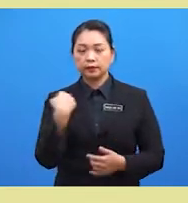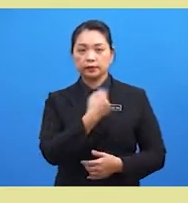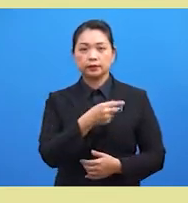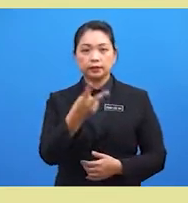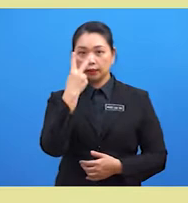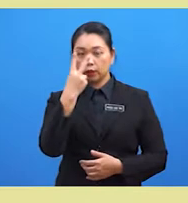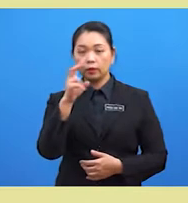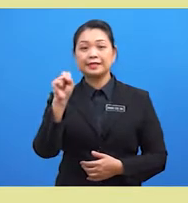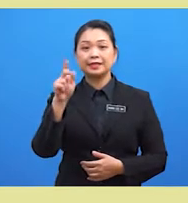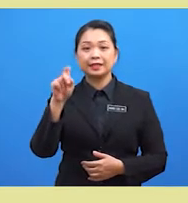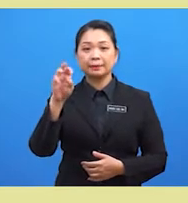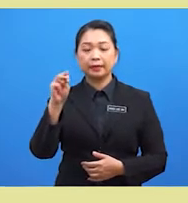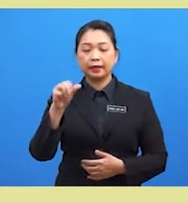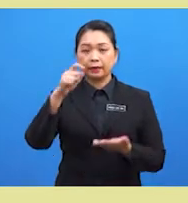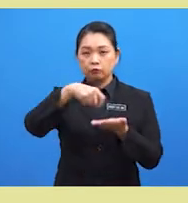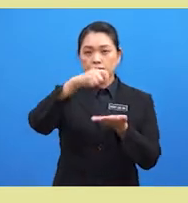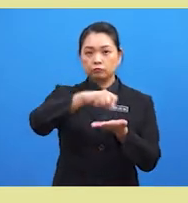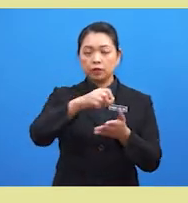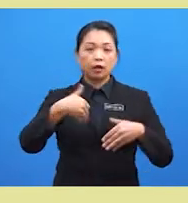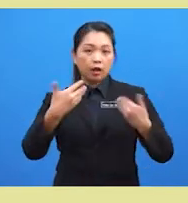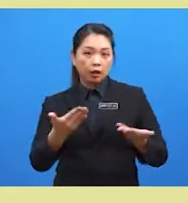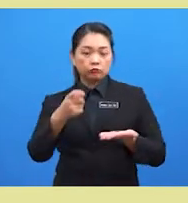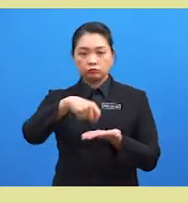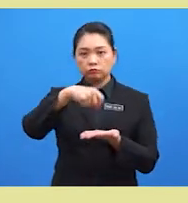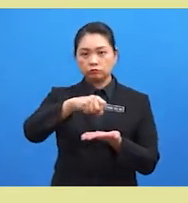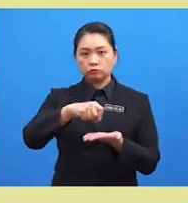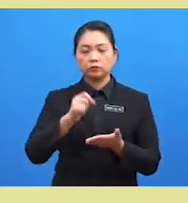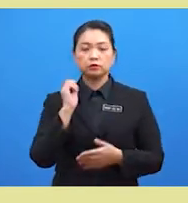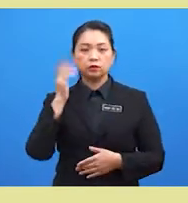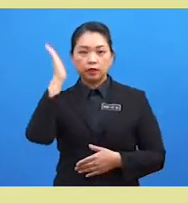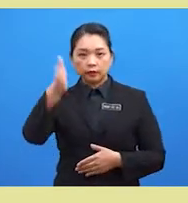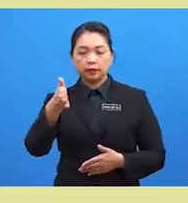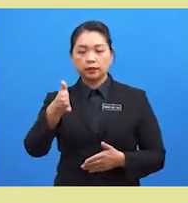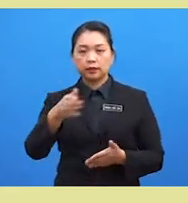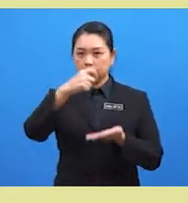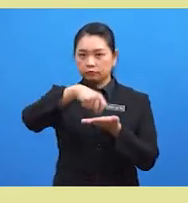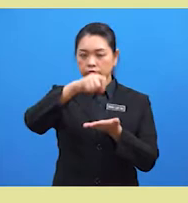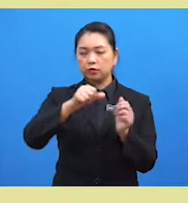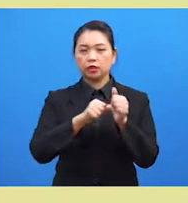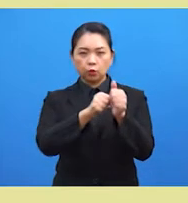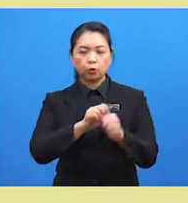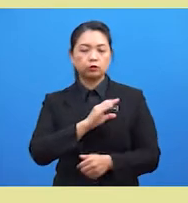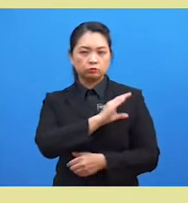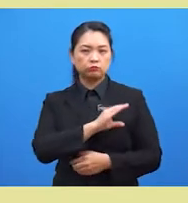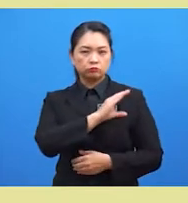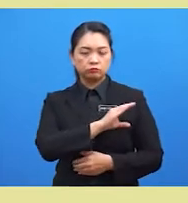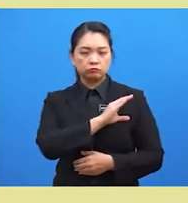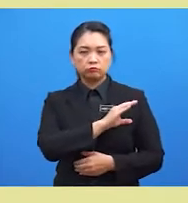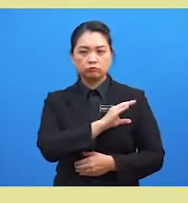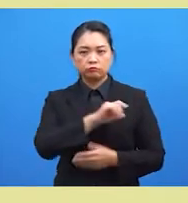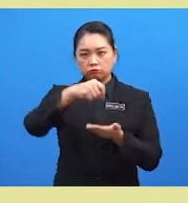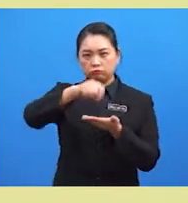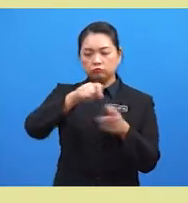pemarkahannya. Jawapan pelajar akan dinilai berdasarkan kriteria pemarkahan